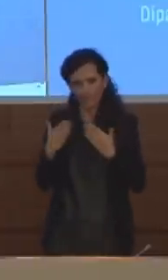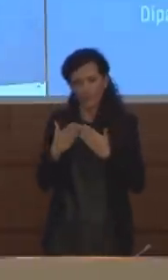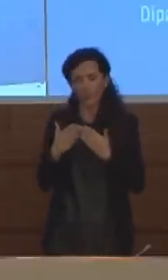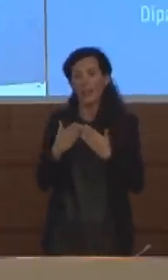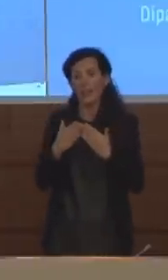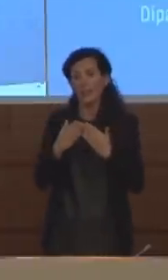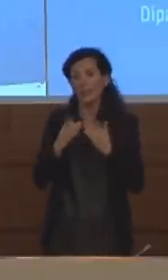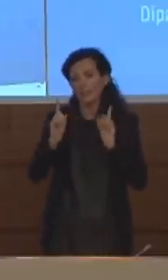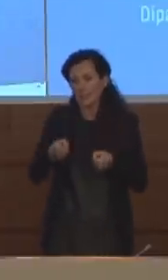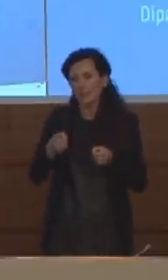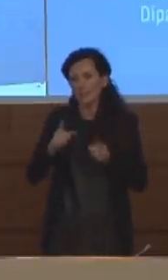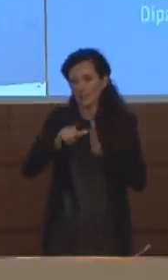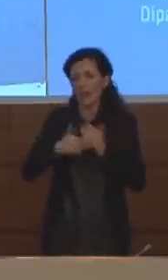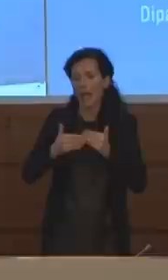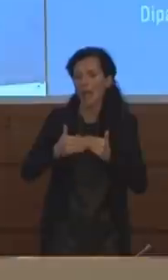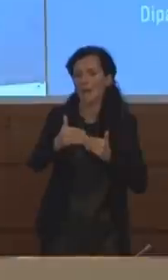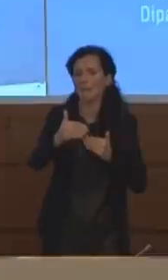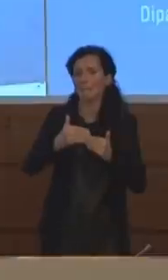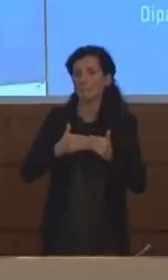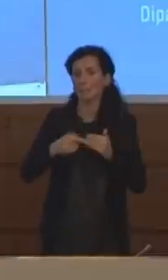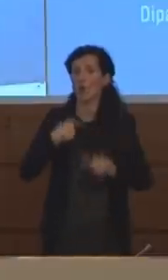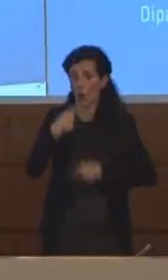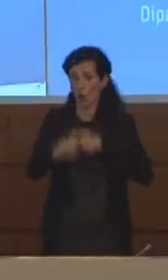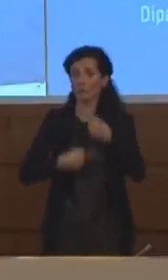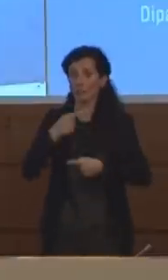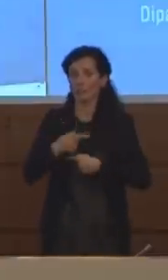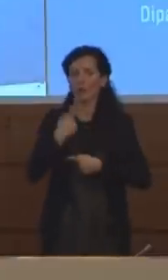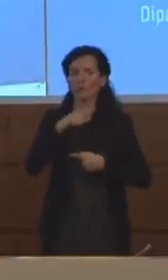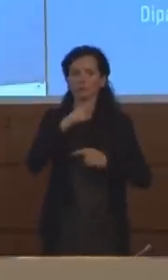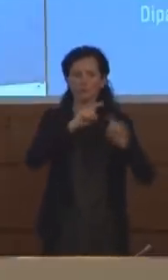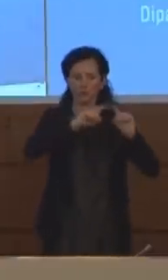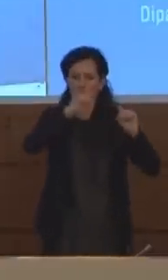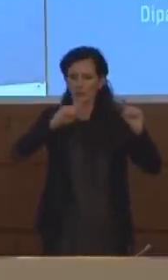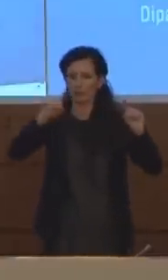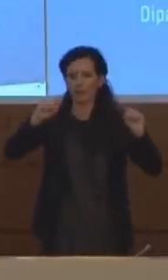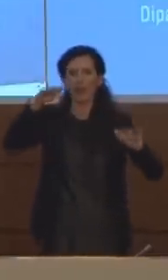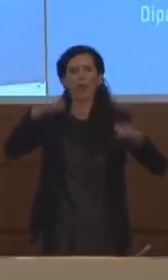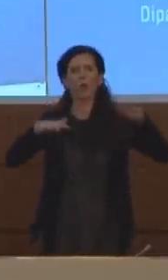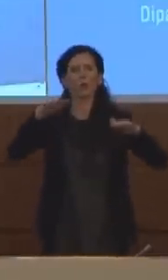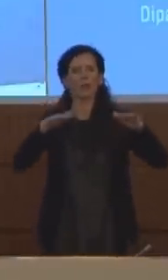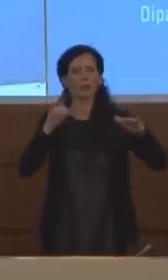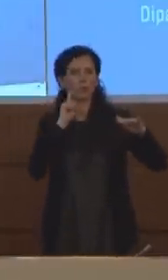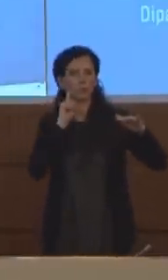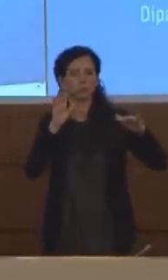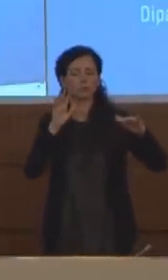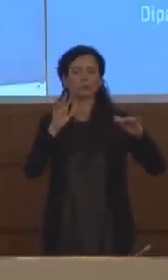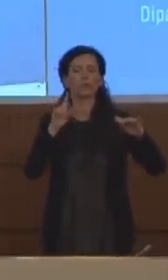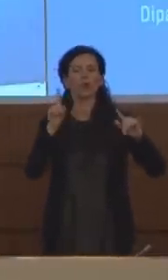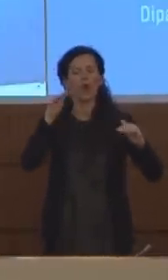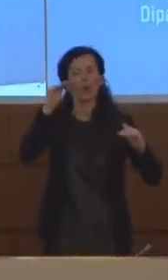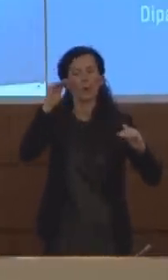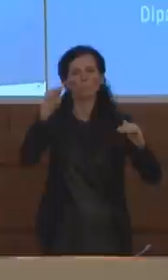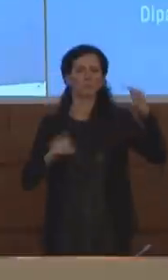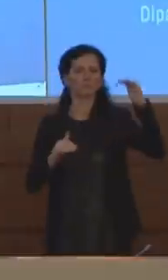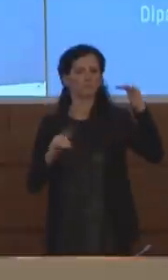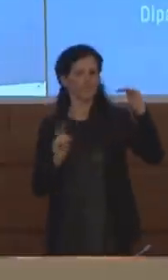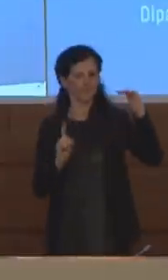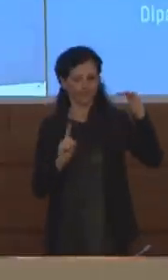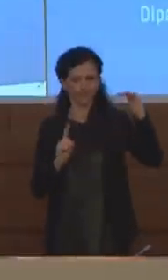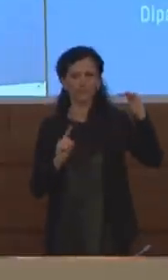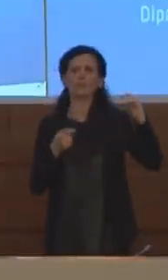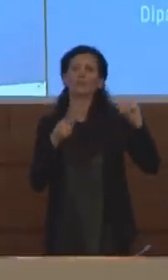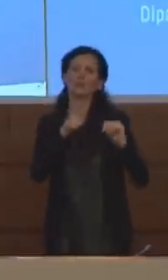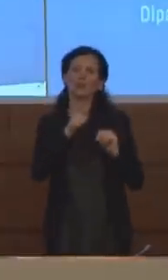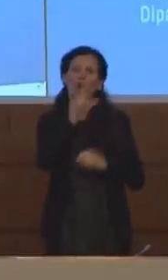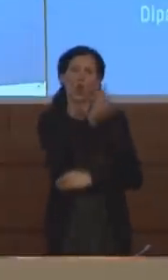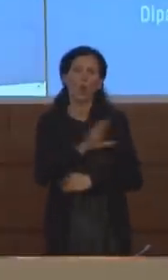tempo e trovare quel giusto bilanciamento per fare in modo che non riparta 90 per cento di persone è una stima ovviamente approssimato probabilmente